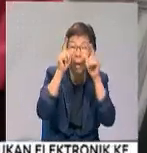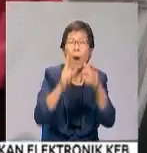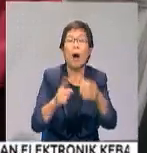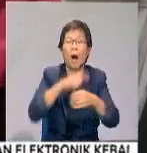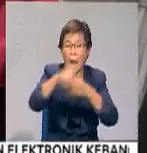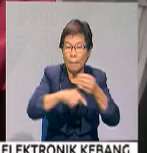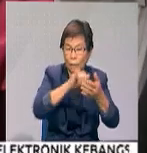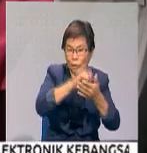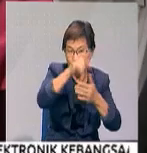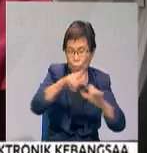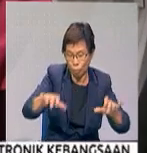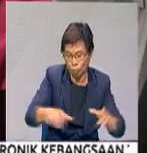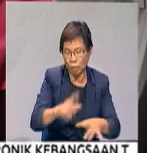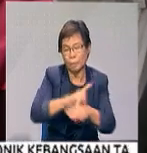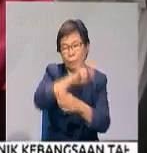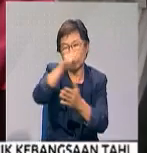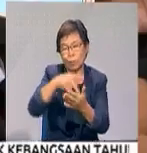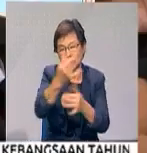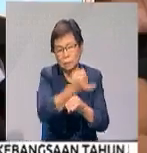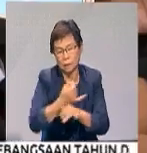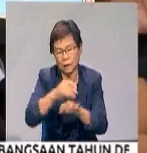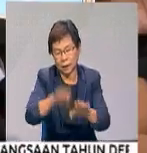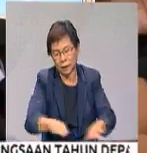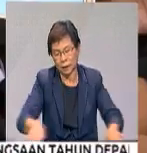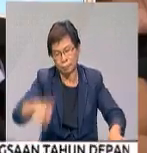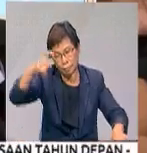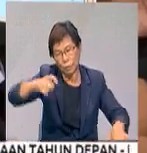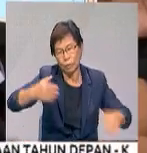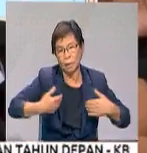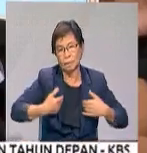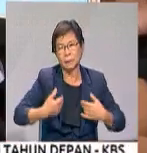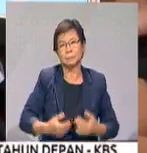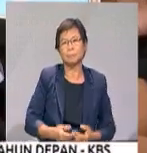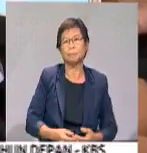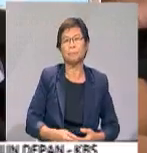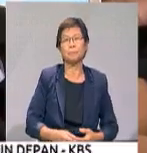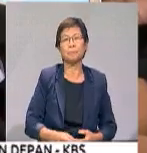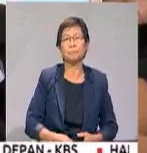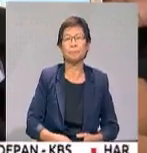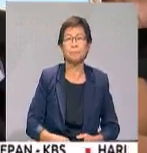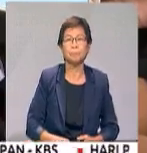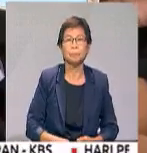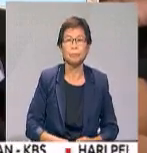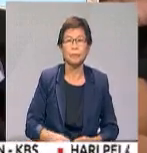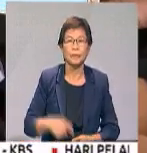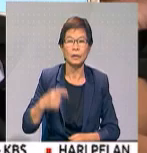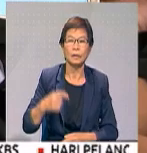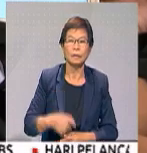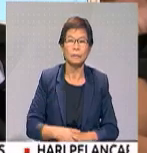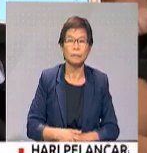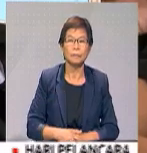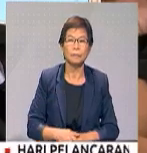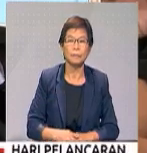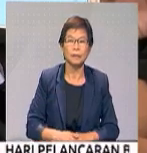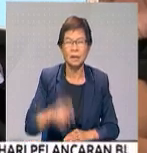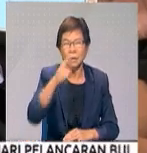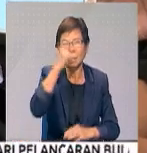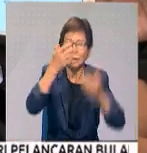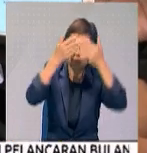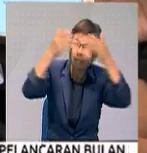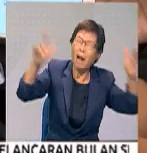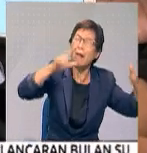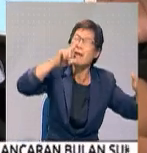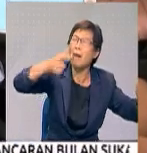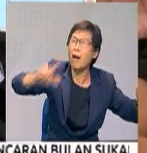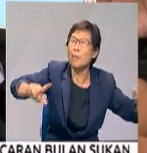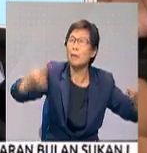perlu dilaksanakan di pusat jagaan kanak-kanak. Meningkatkan risiko generasi degenerasi makula kerana terdedah lama